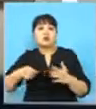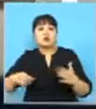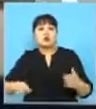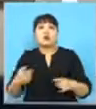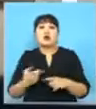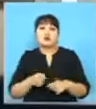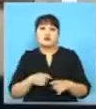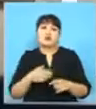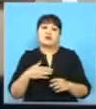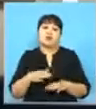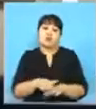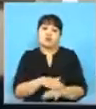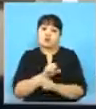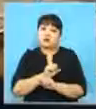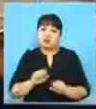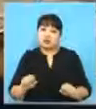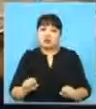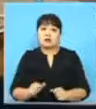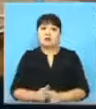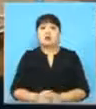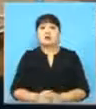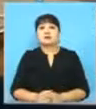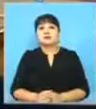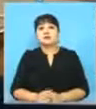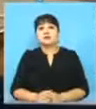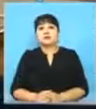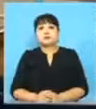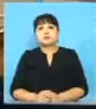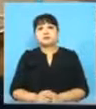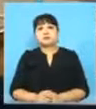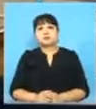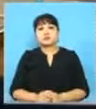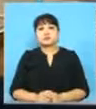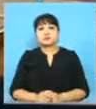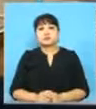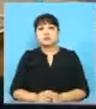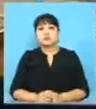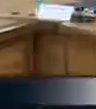На долгий ящик не надо. Николай Сырбов, Нурбек Утаров, Казахстан, Актобе.